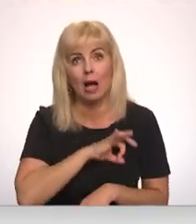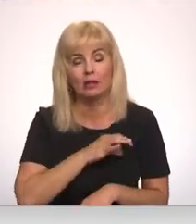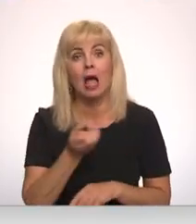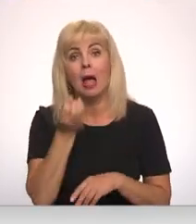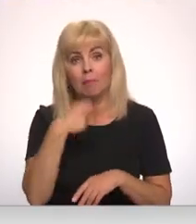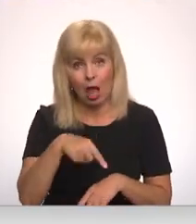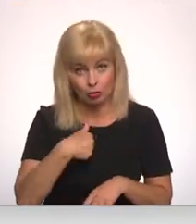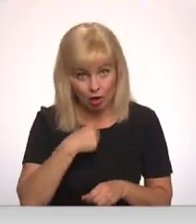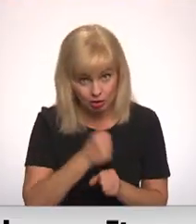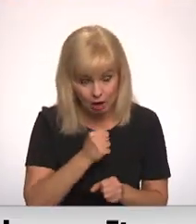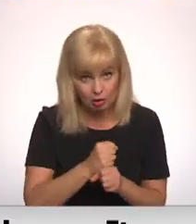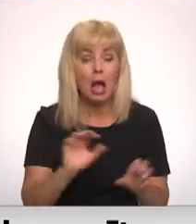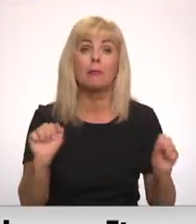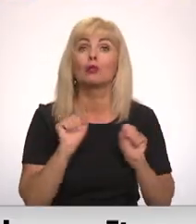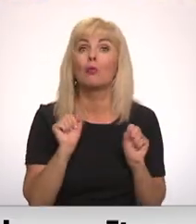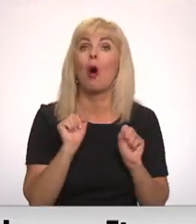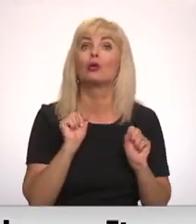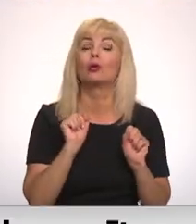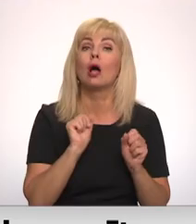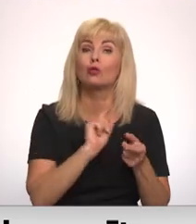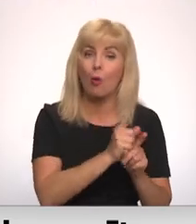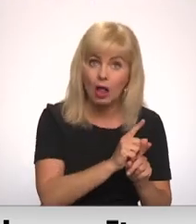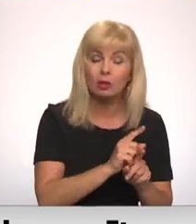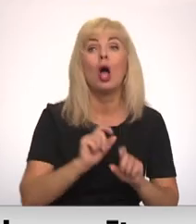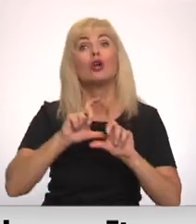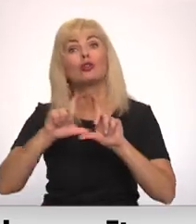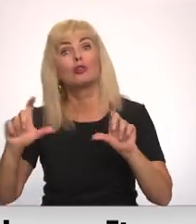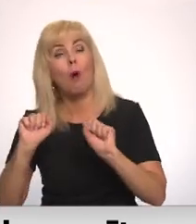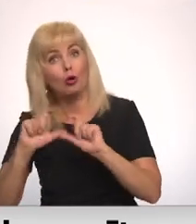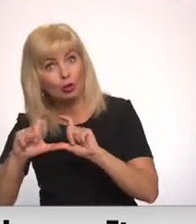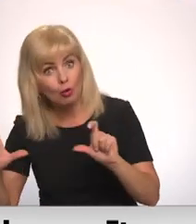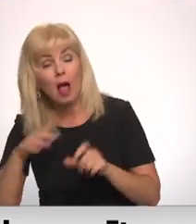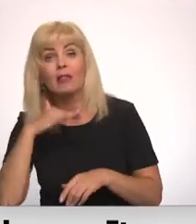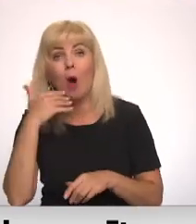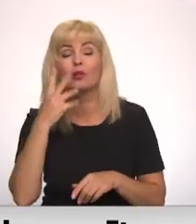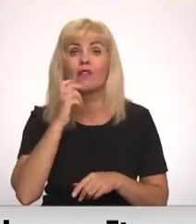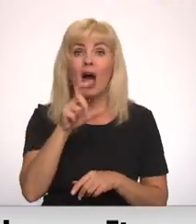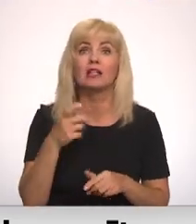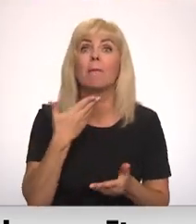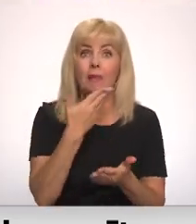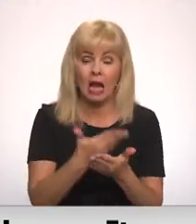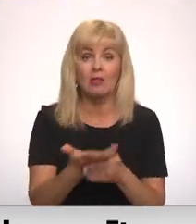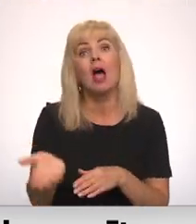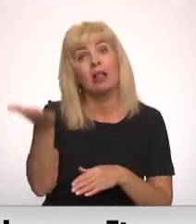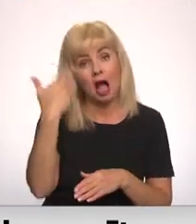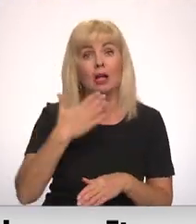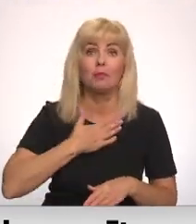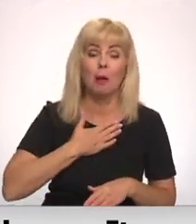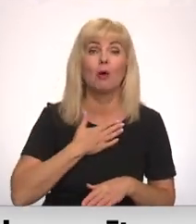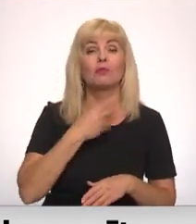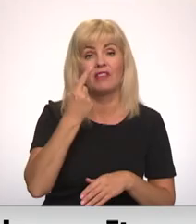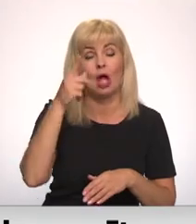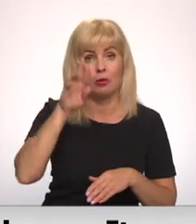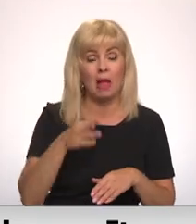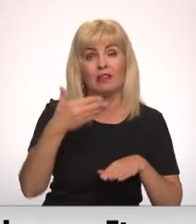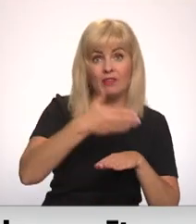Bērndārzā strādāju par sporta skolotāju, sporta skolā. Mēs daudziem vecākiem piedāvājam. Nāciet vienu mēnesi pastrādēt. Manā vietā es